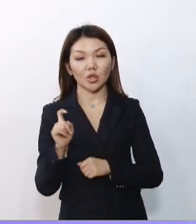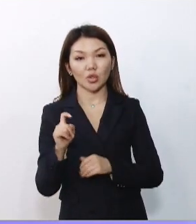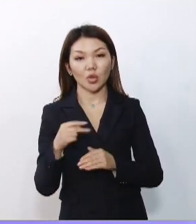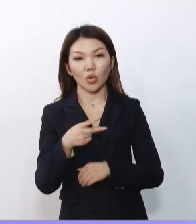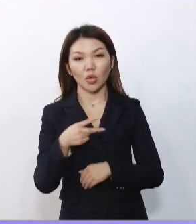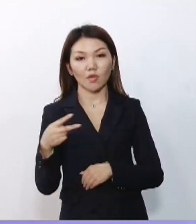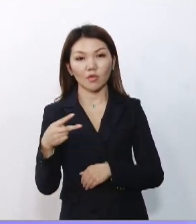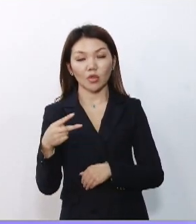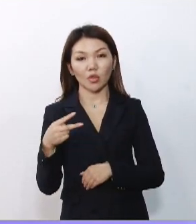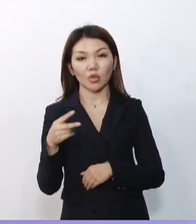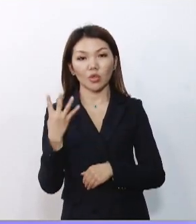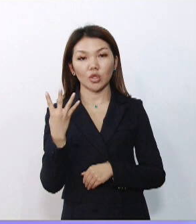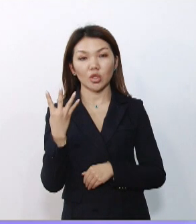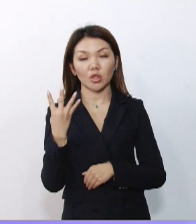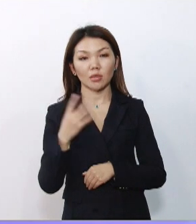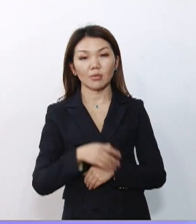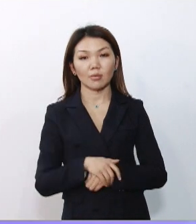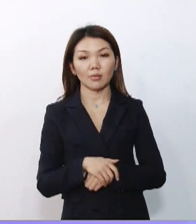равно 4.